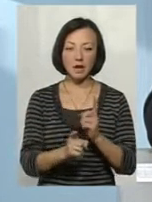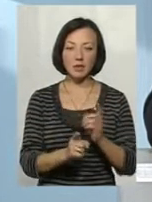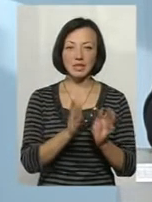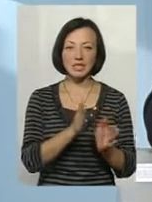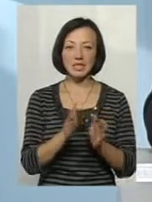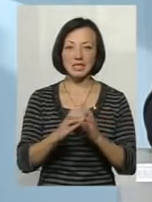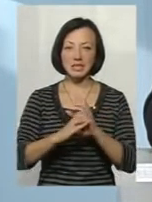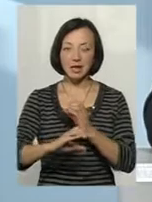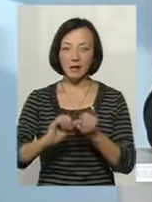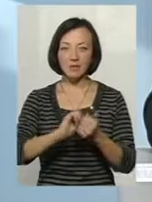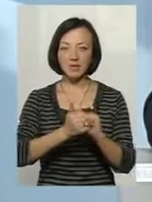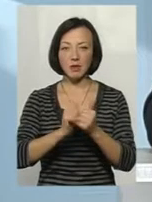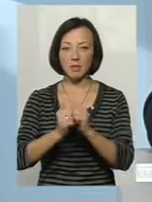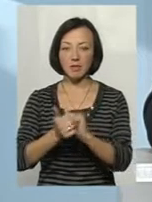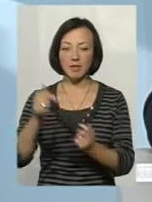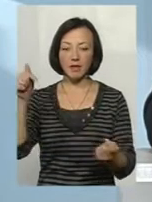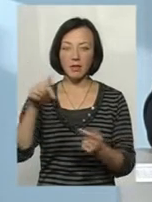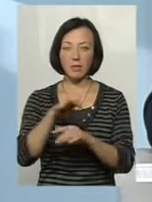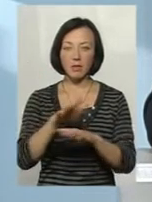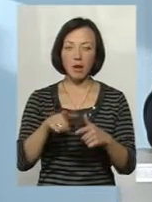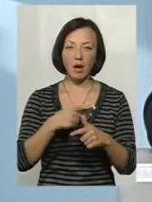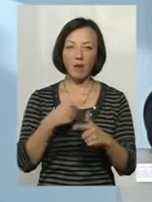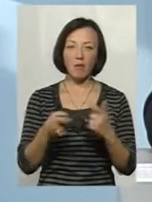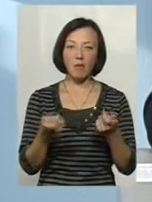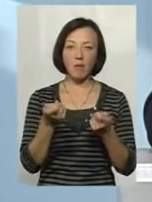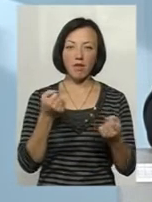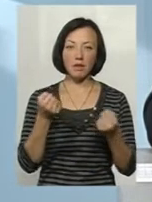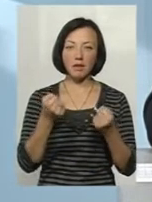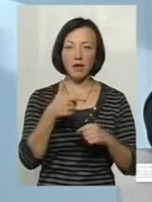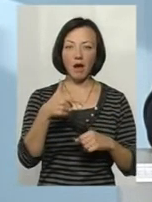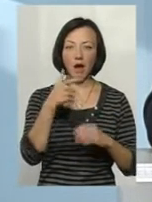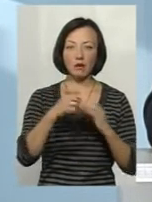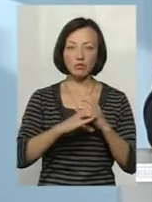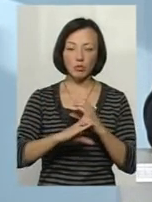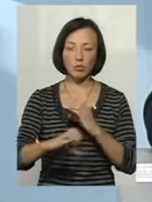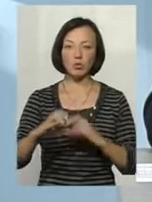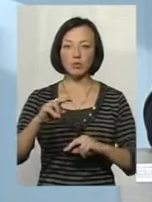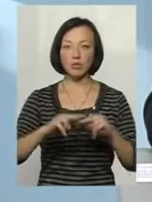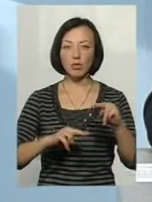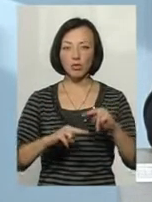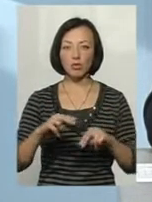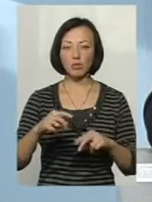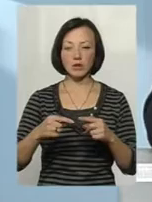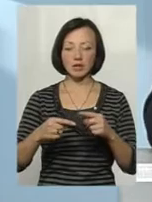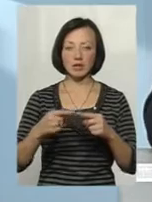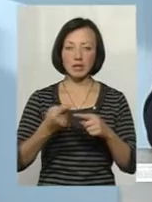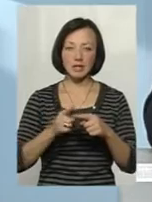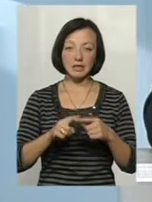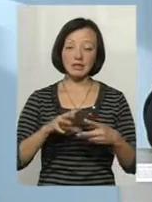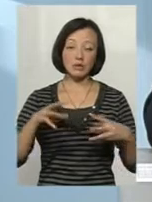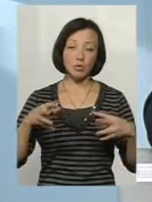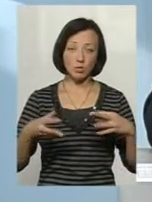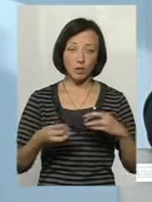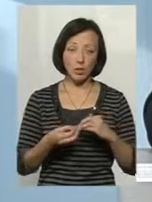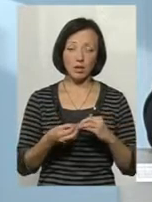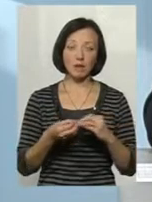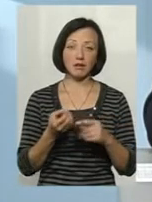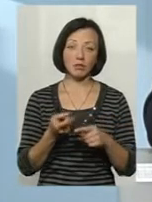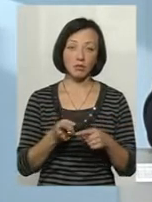в заміну непридатних або малонадійних газопроводів, споруд на них. І результат цьому